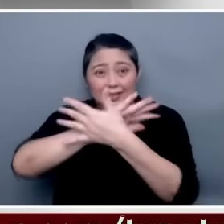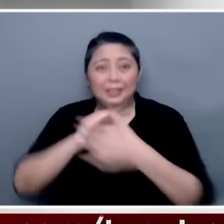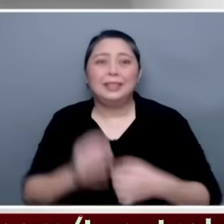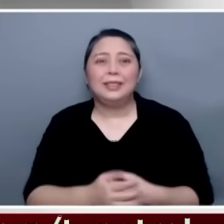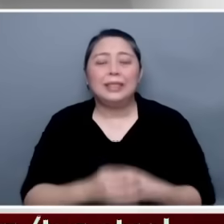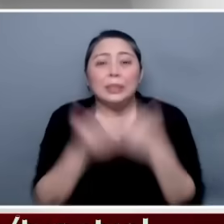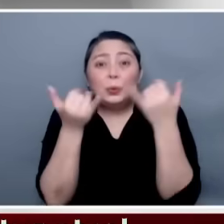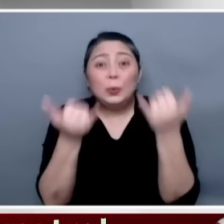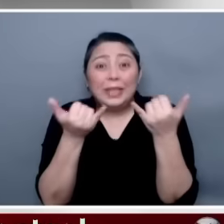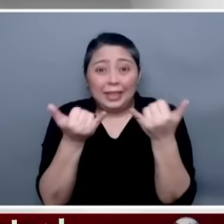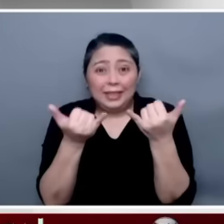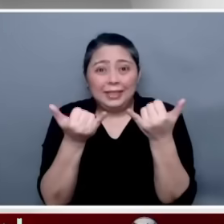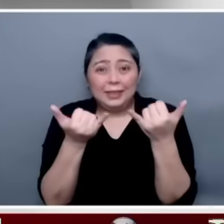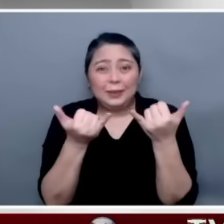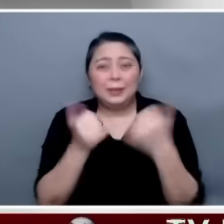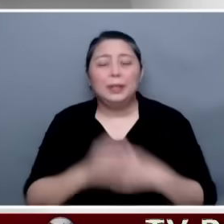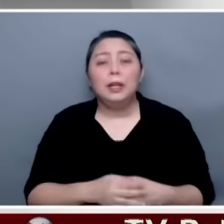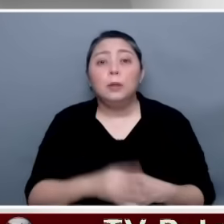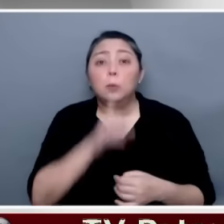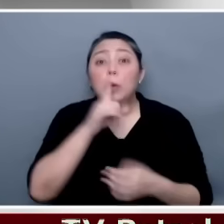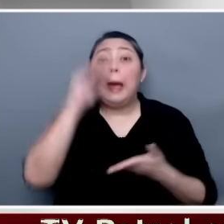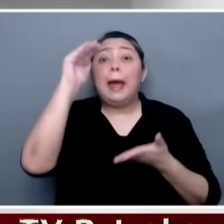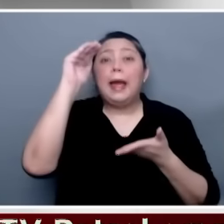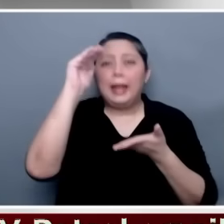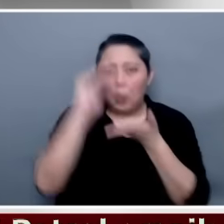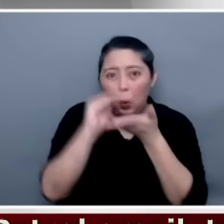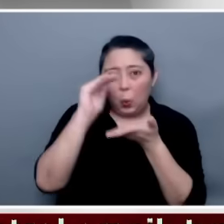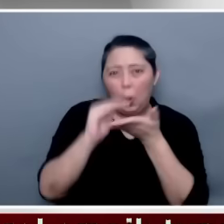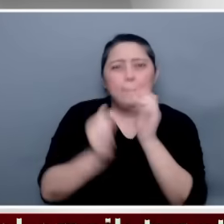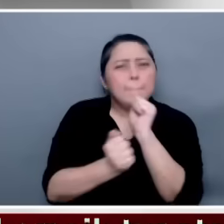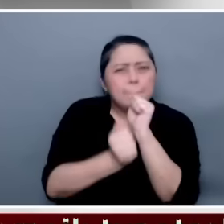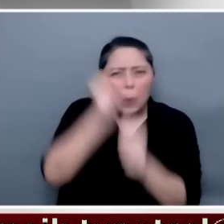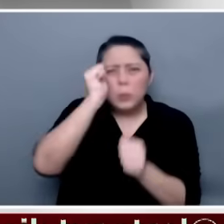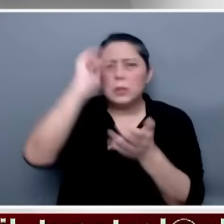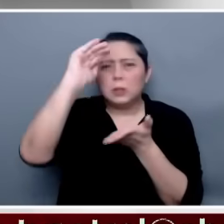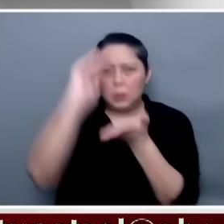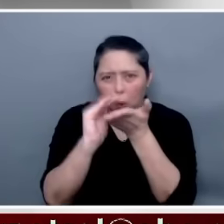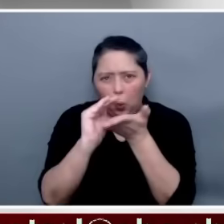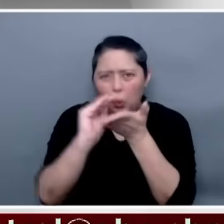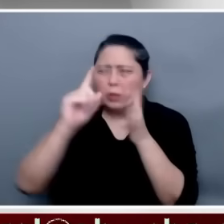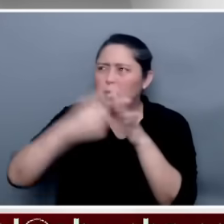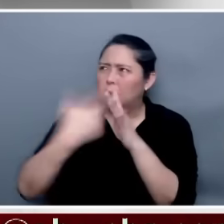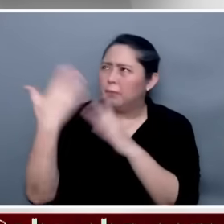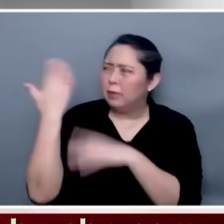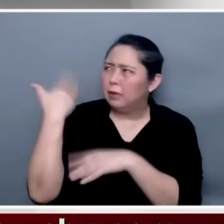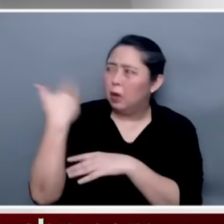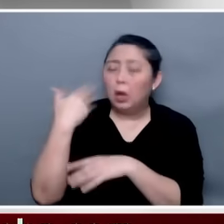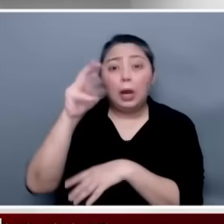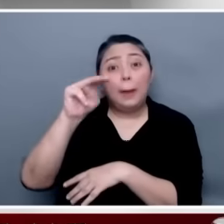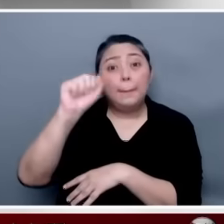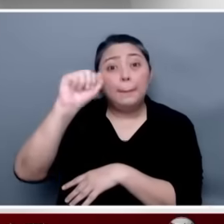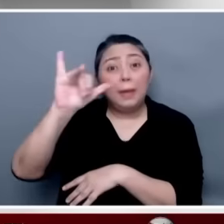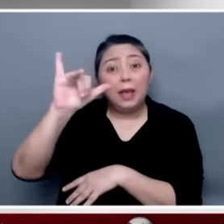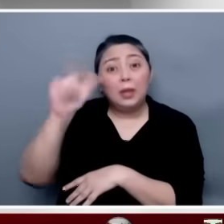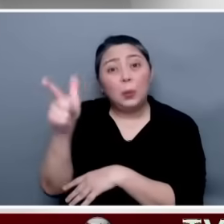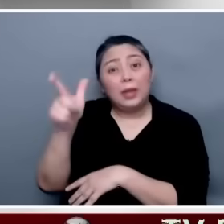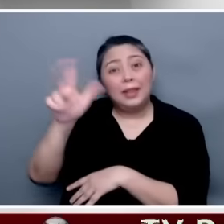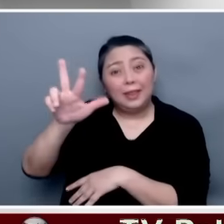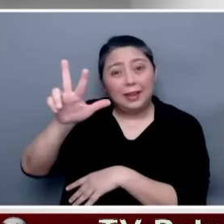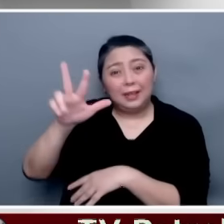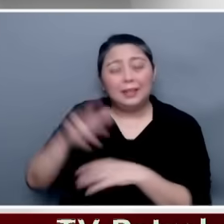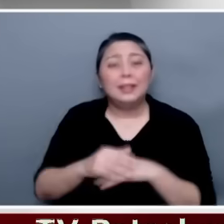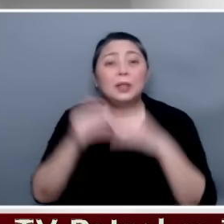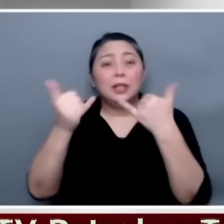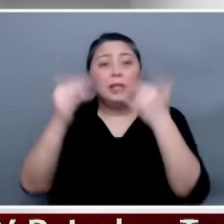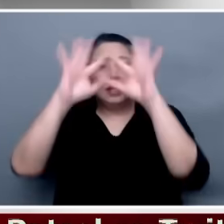ng mga kasong naitala sa kada araw simula noong May 23. Dahil dito umabot na ang kabuang bilang ng kaso sa bansa sa higit